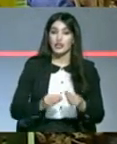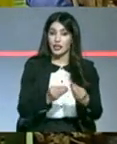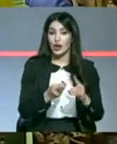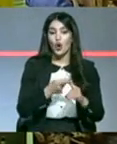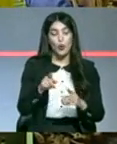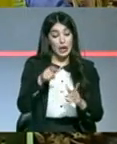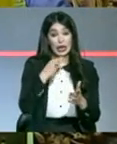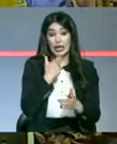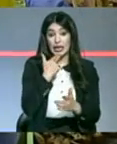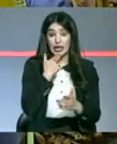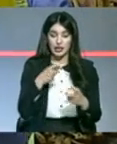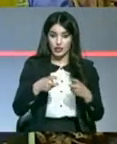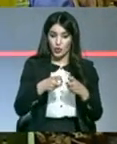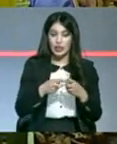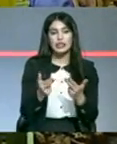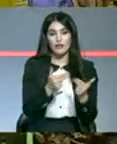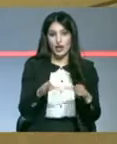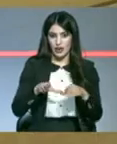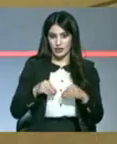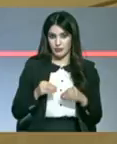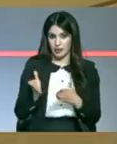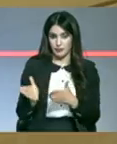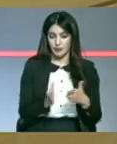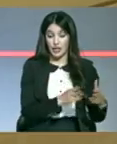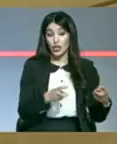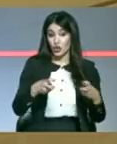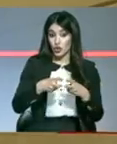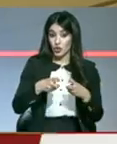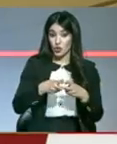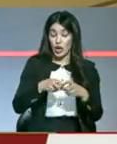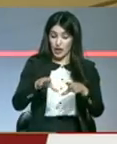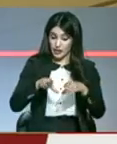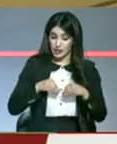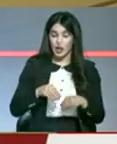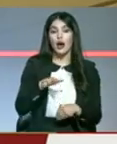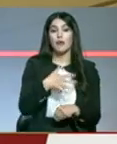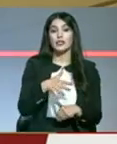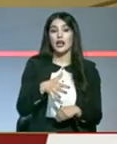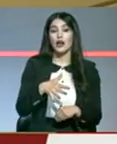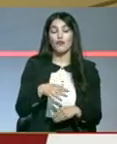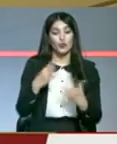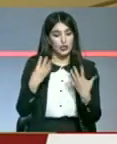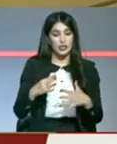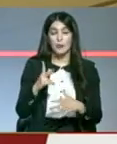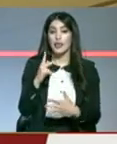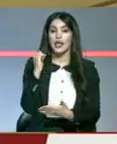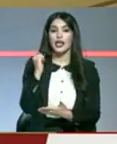الجوده واسعار تفاضليه سعر مش يكون في حدود خمسه الاف وتسعمائه وتسعين الكيلو